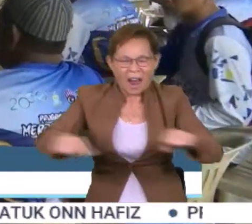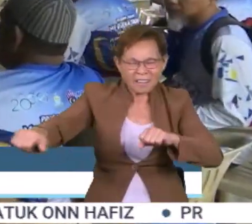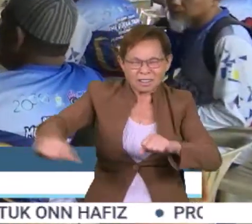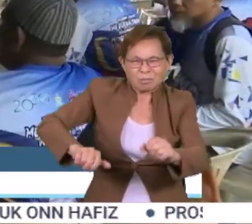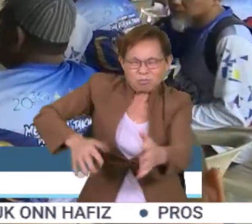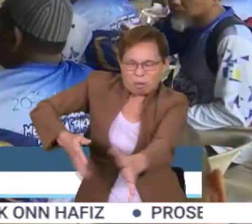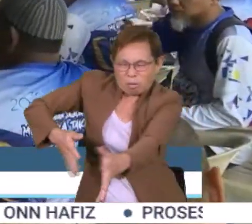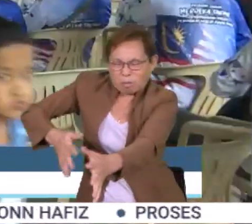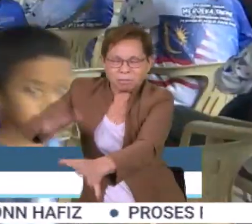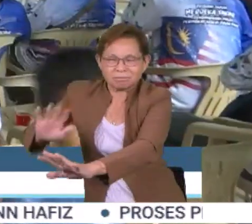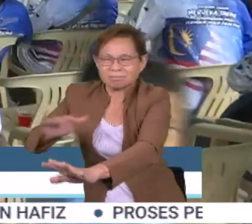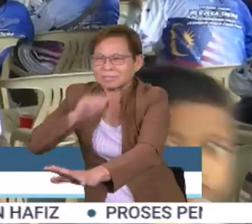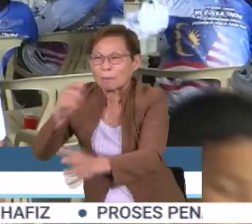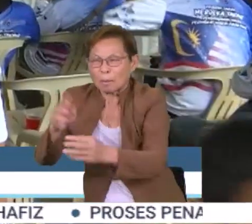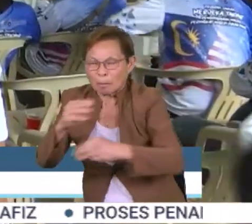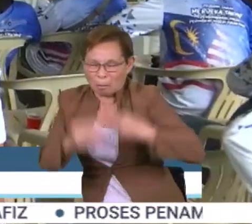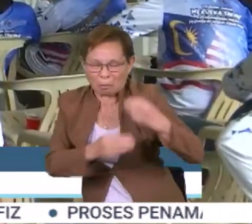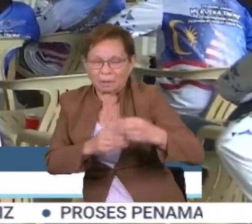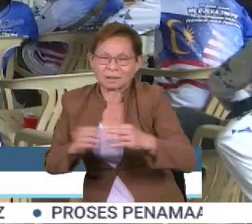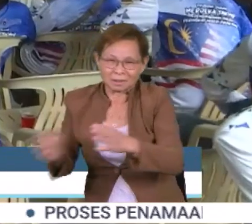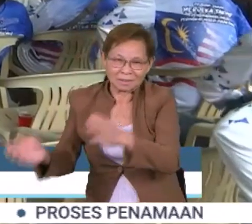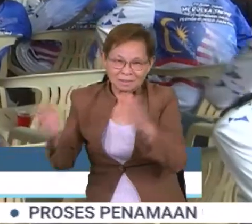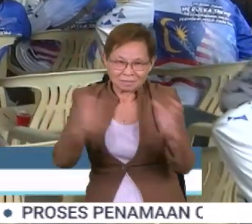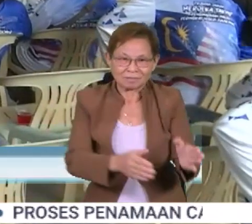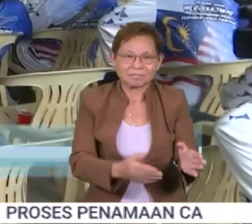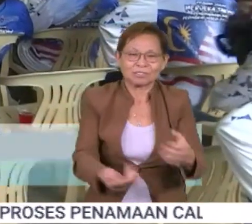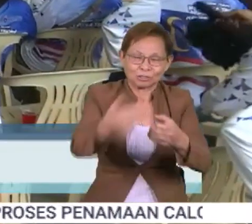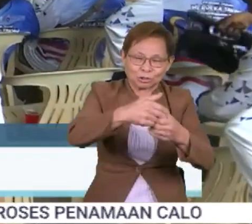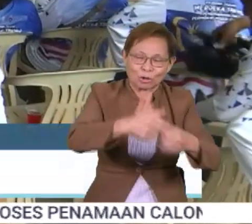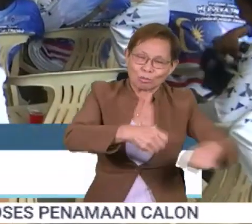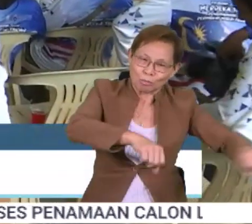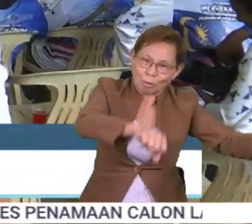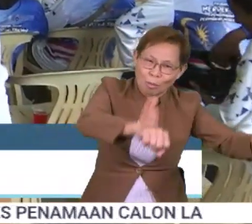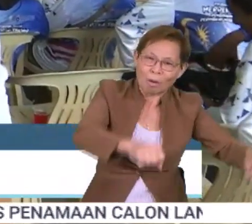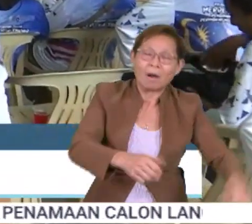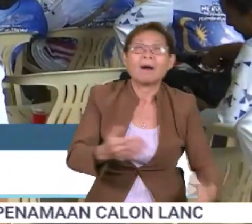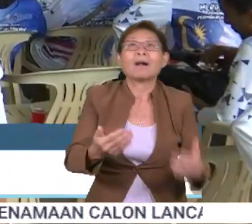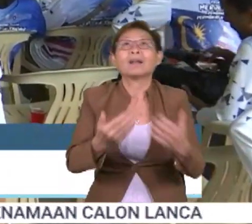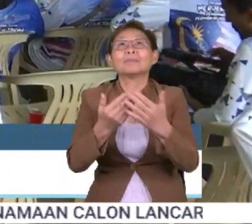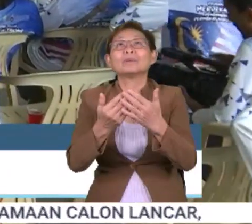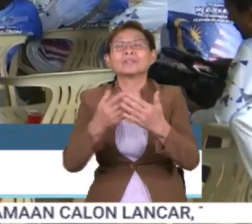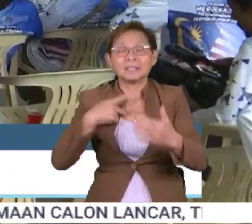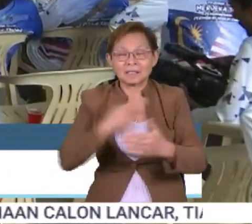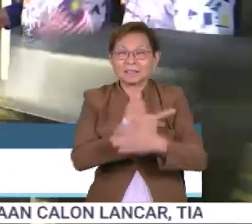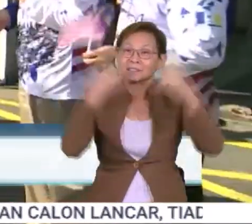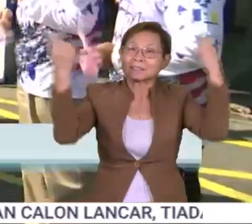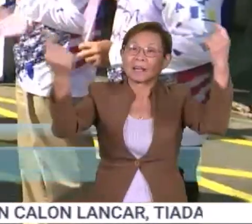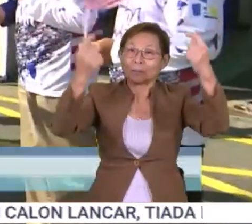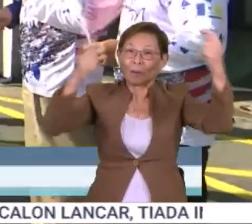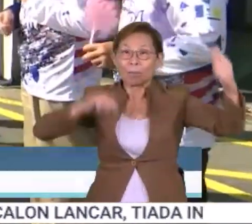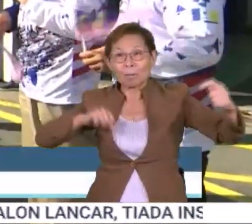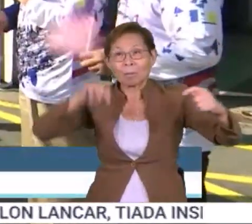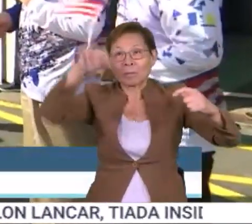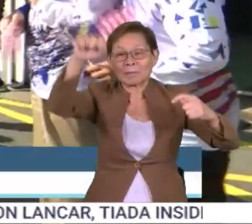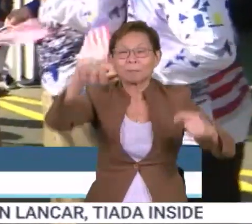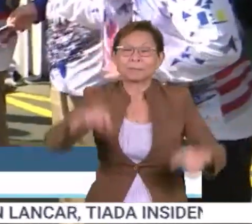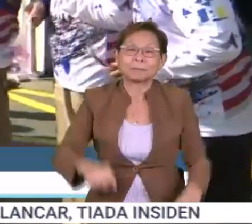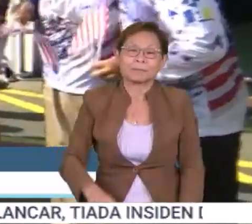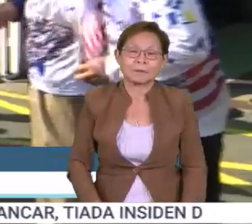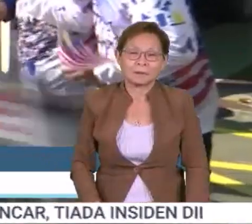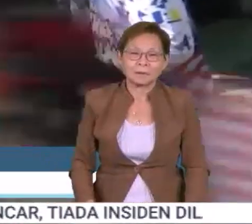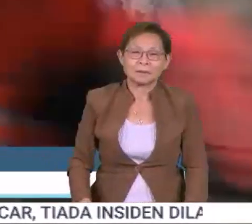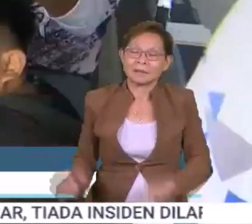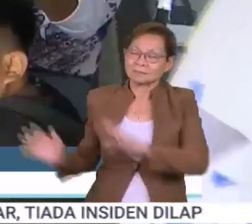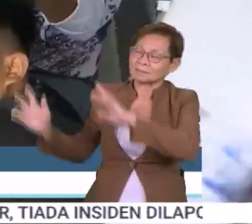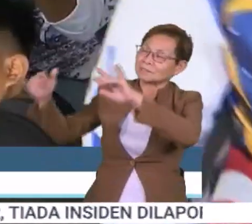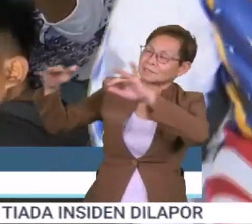aktiviti tak bermoral. Okey, alhamdulillah kita hari ini kita nak menyambut kemerdekaan. Jadi hari ini